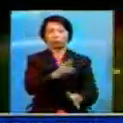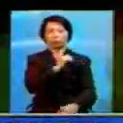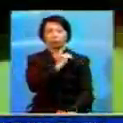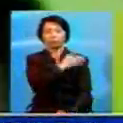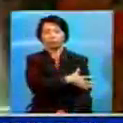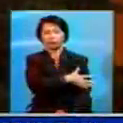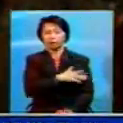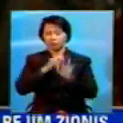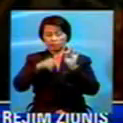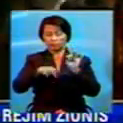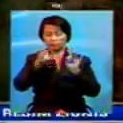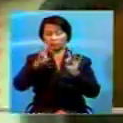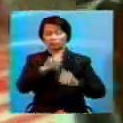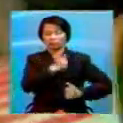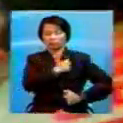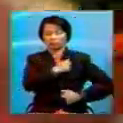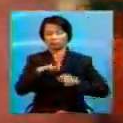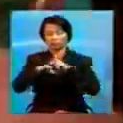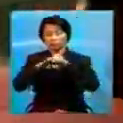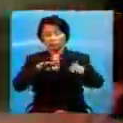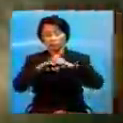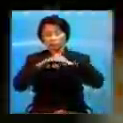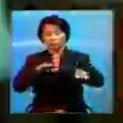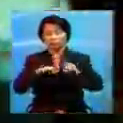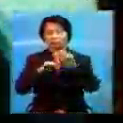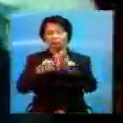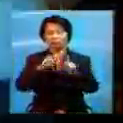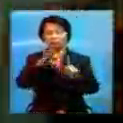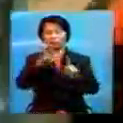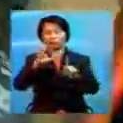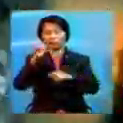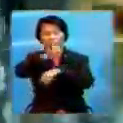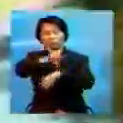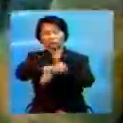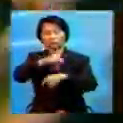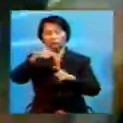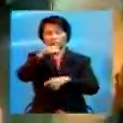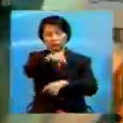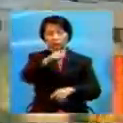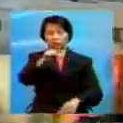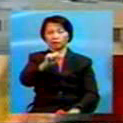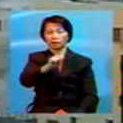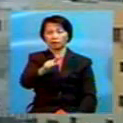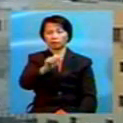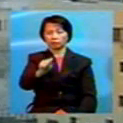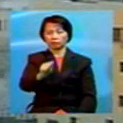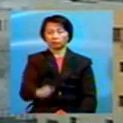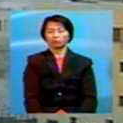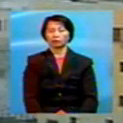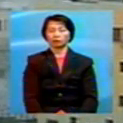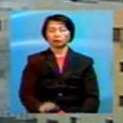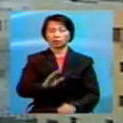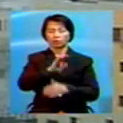sejak 8 julai lalu tentera Zionis sudah melancarkan kira-kira 1500 serangan di Gaza